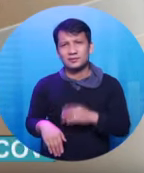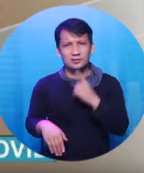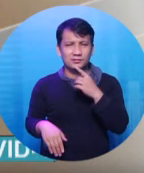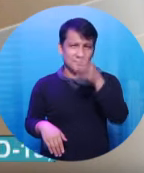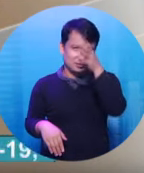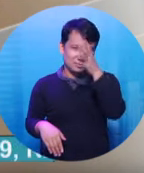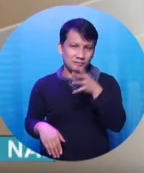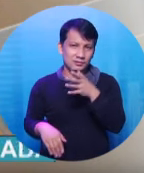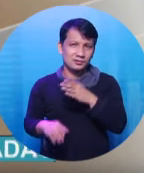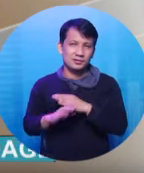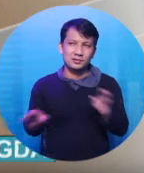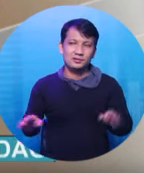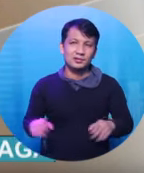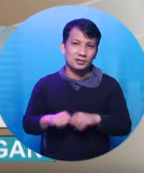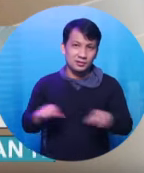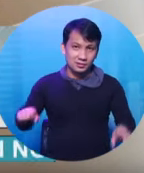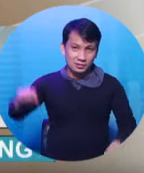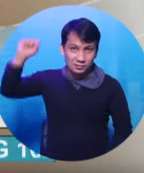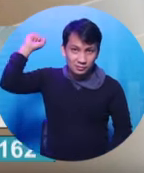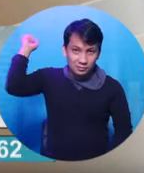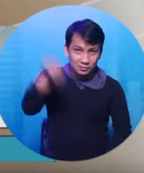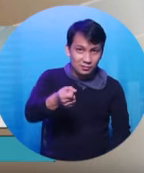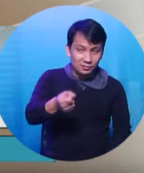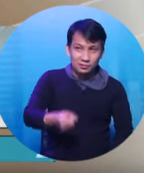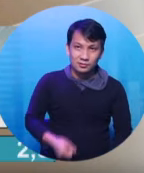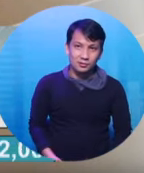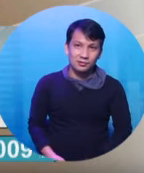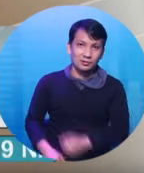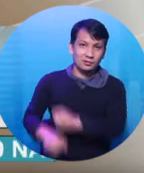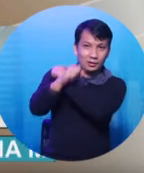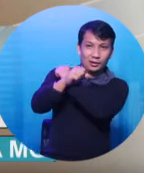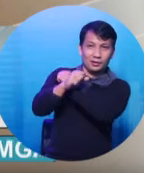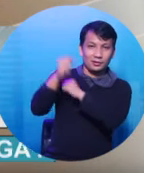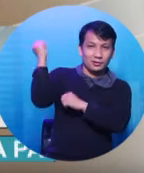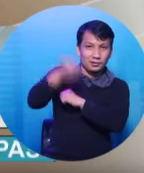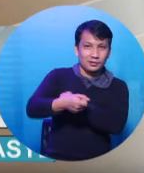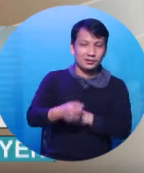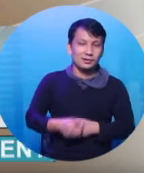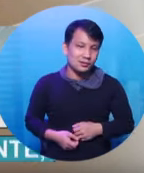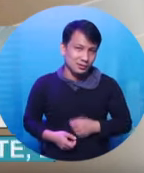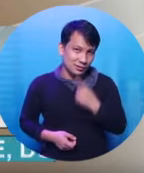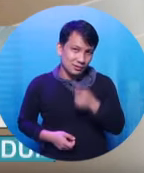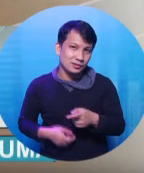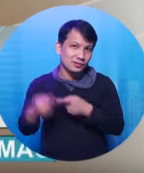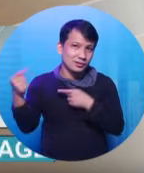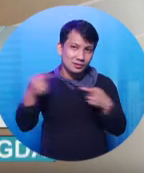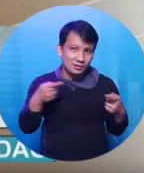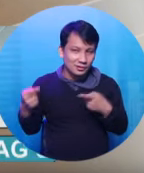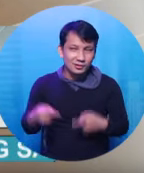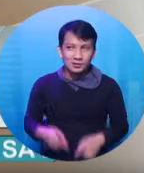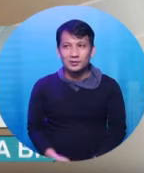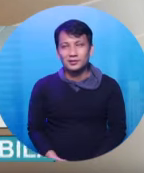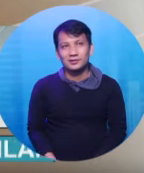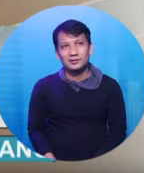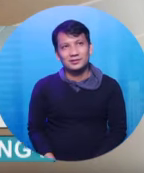magulang po. Tinaga po kayo nitong si Tyrone noon? Opo. Nag-away lang po kami.